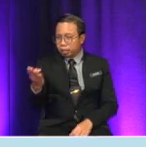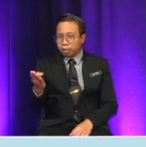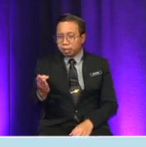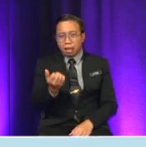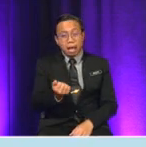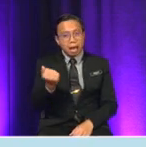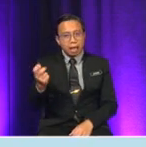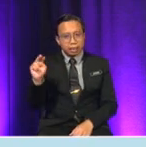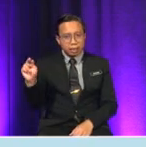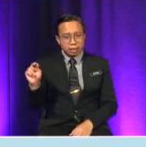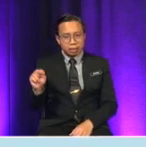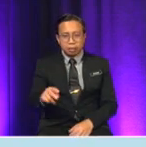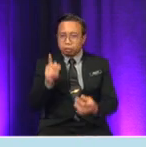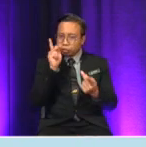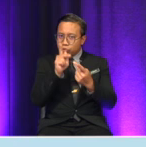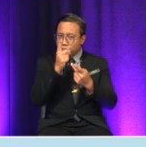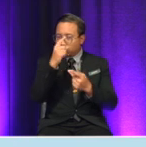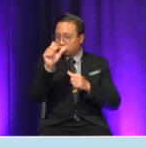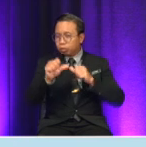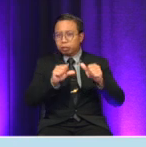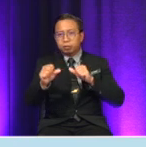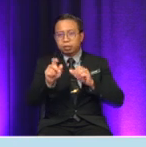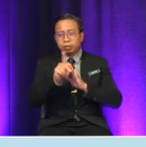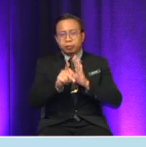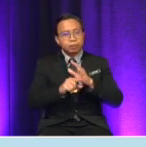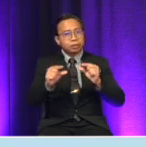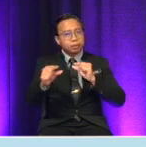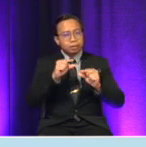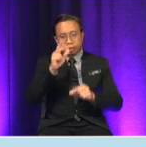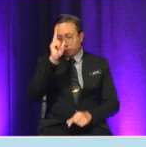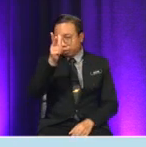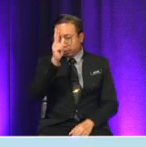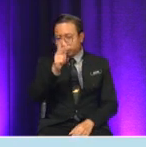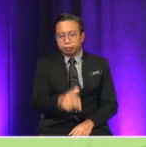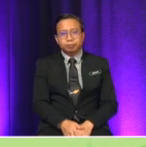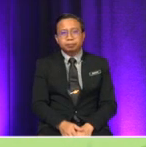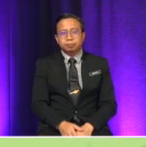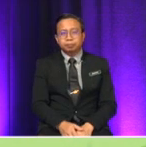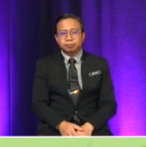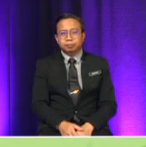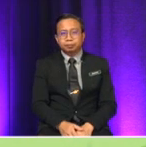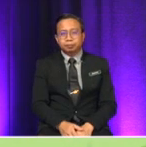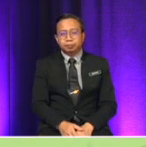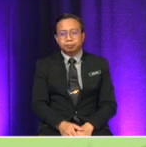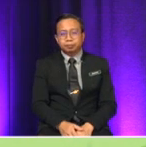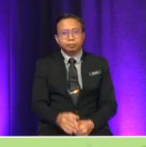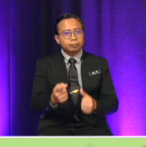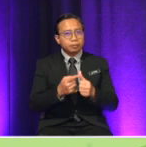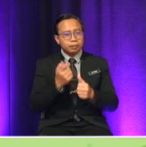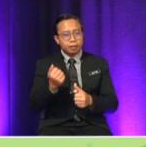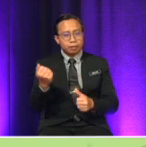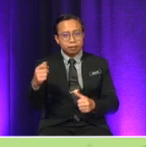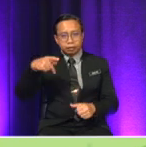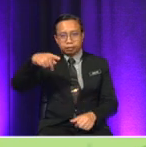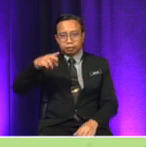yang sesuai digunakan untuk aktiviti pergerakan kreatif, Lisa. Yang pertama alat perkusi,